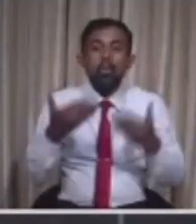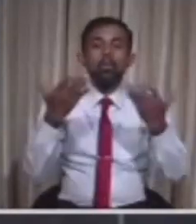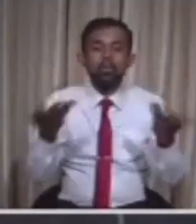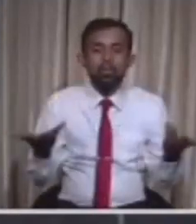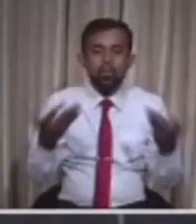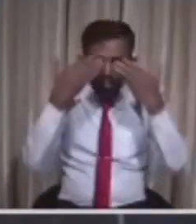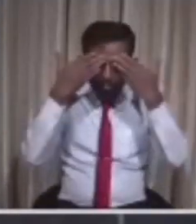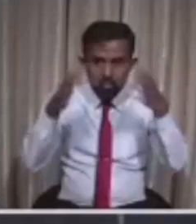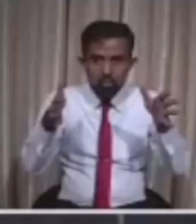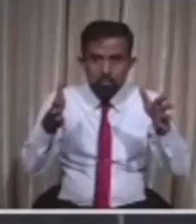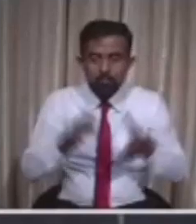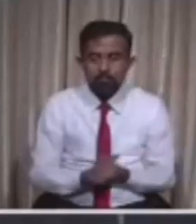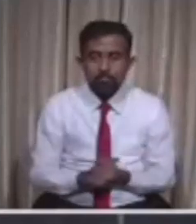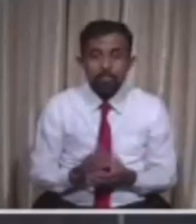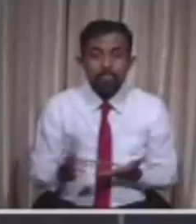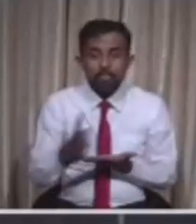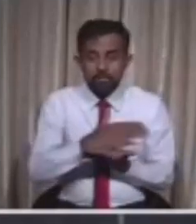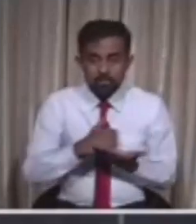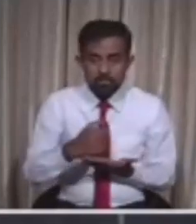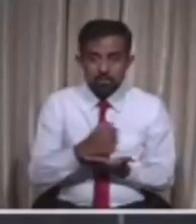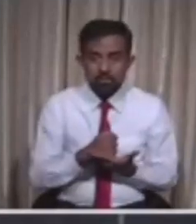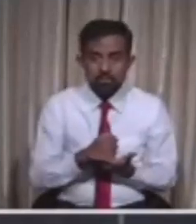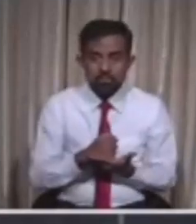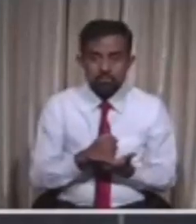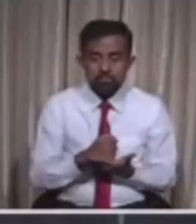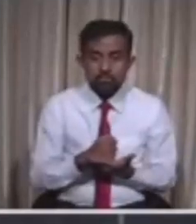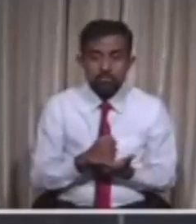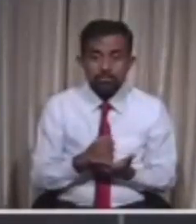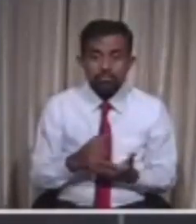අවංකකම? සර්වපාක්ෂික